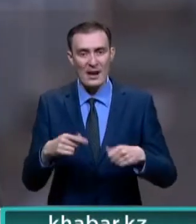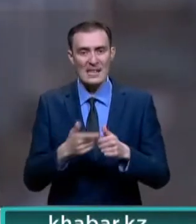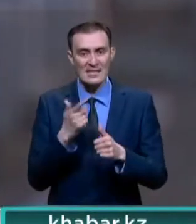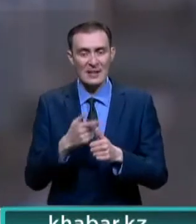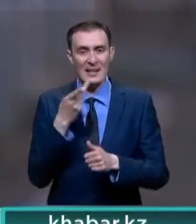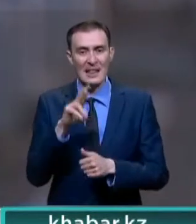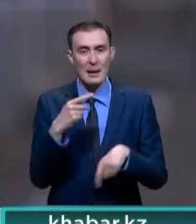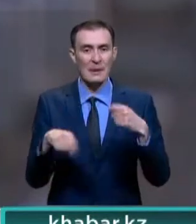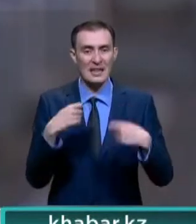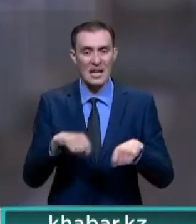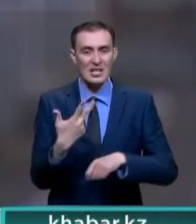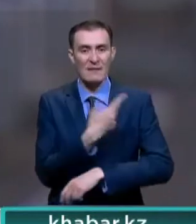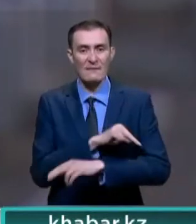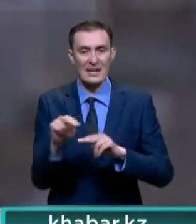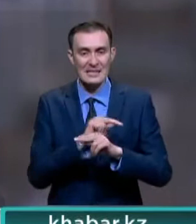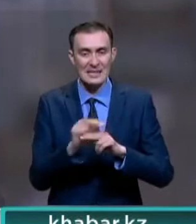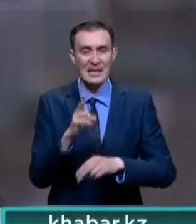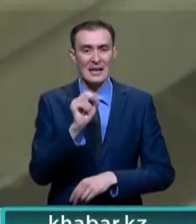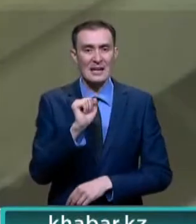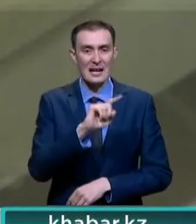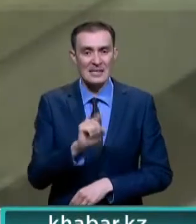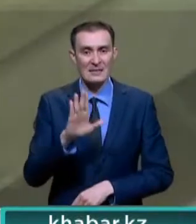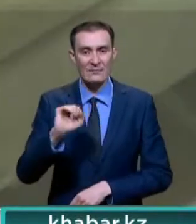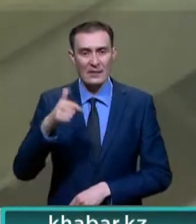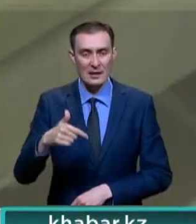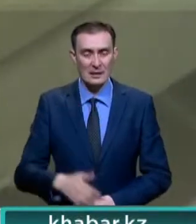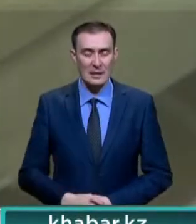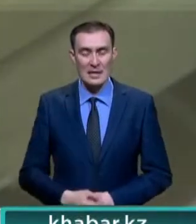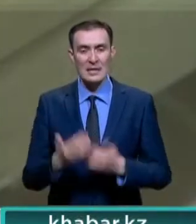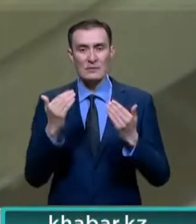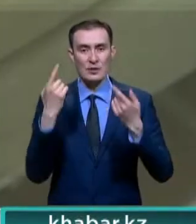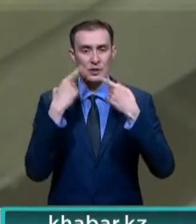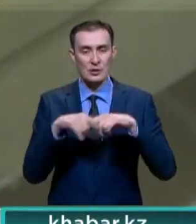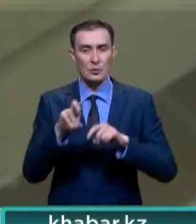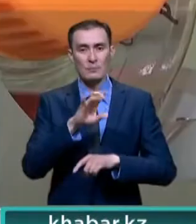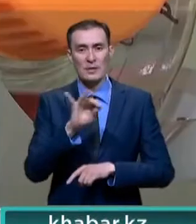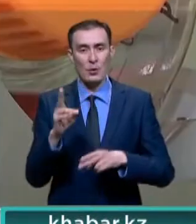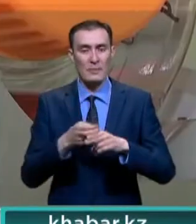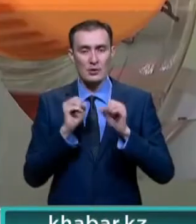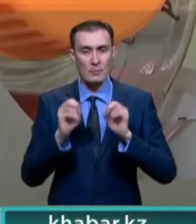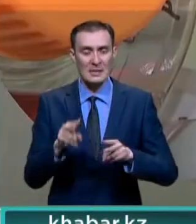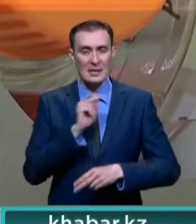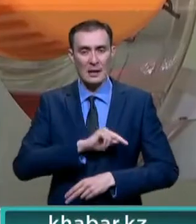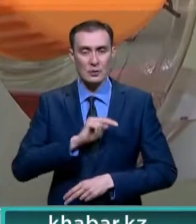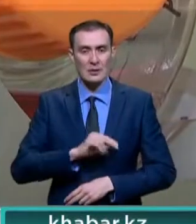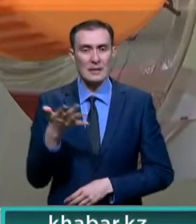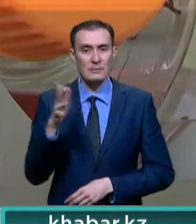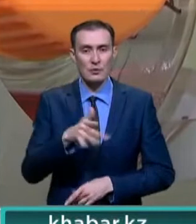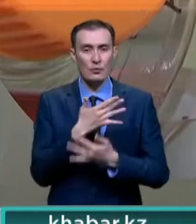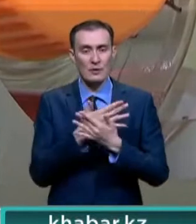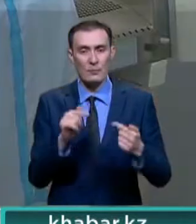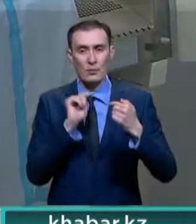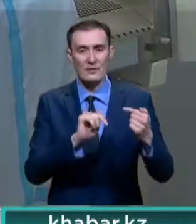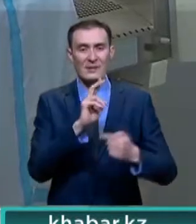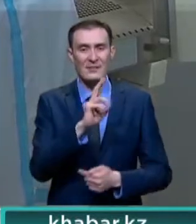для продажи вакцины – «КазВак». Сегодня Институт проблем биологической безопасности работает над 5 видами